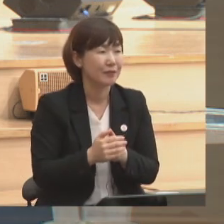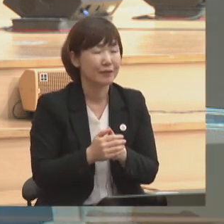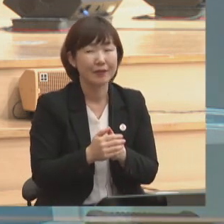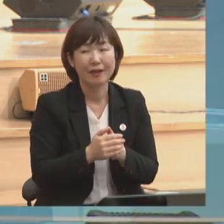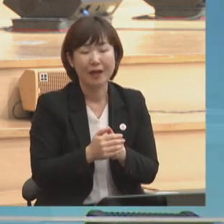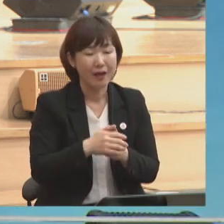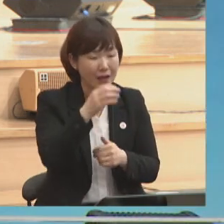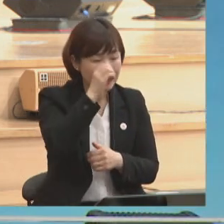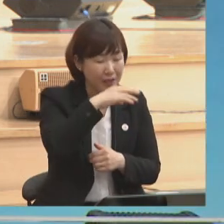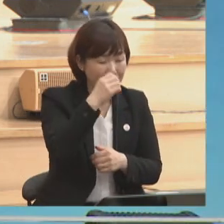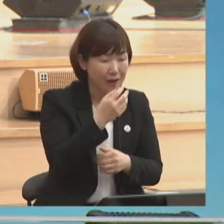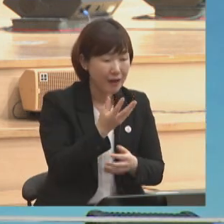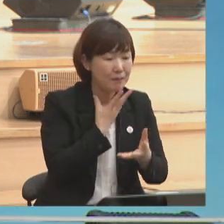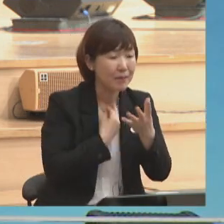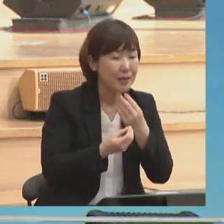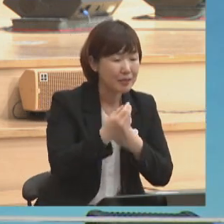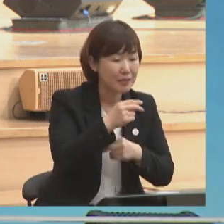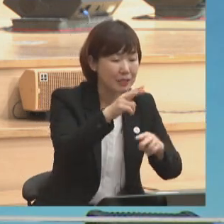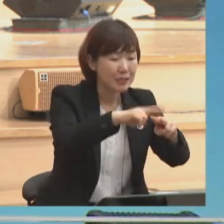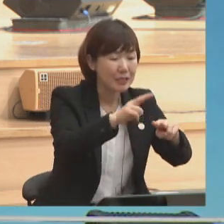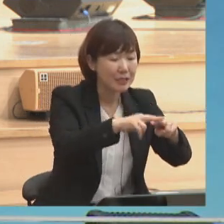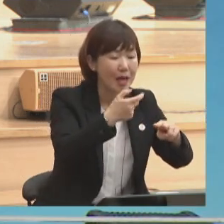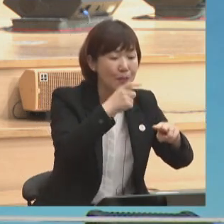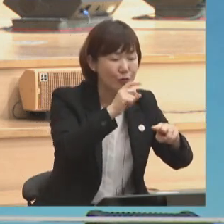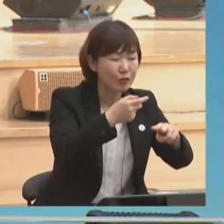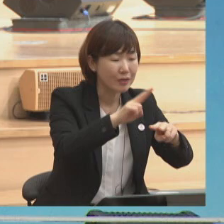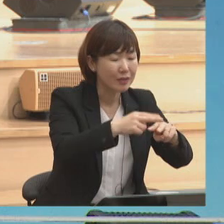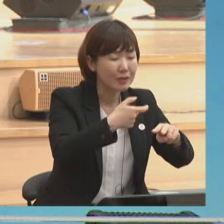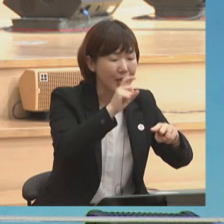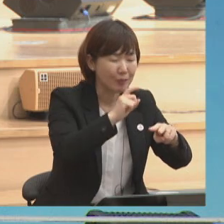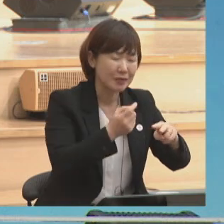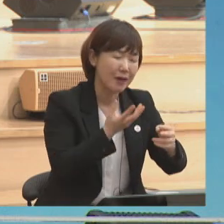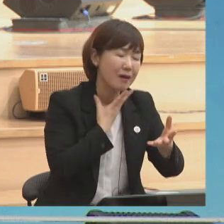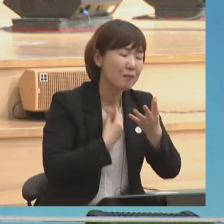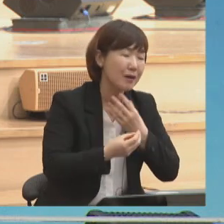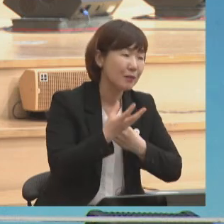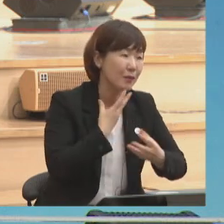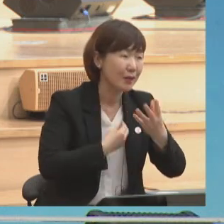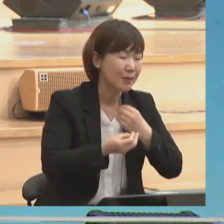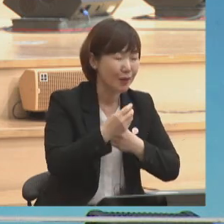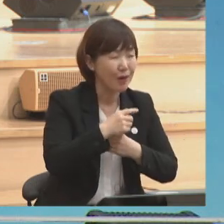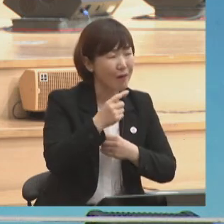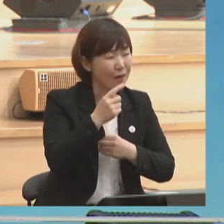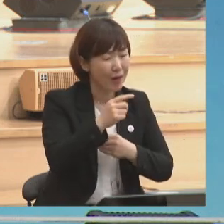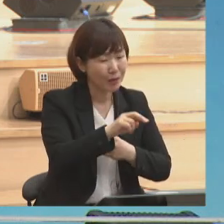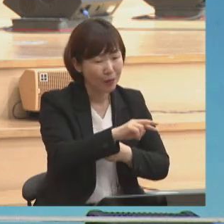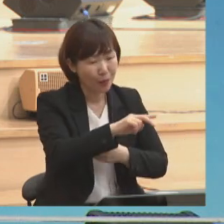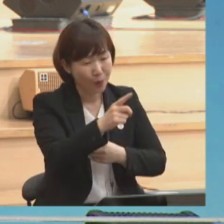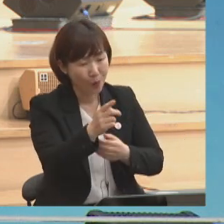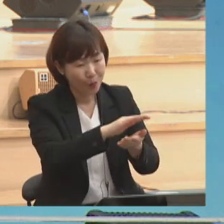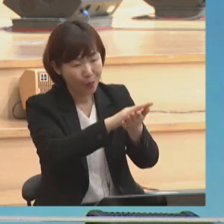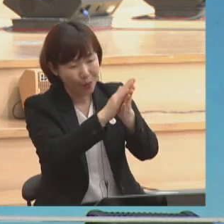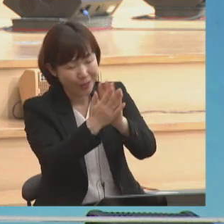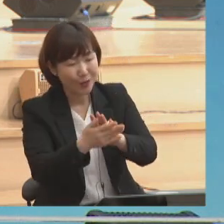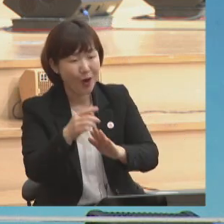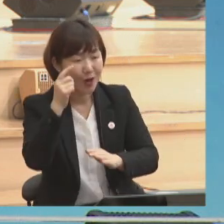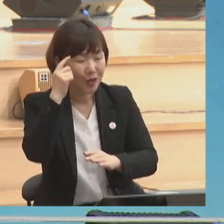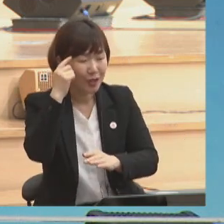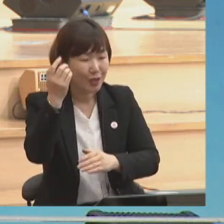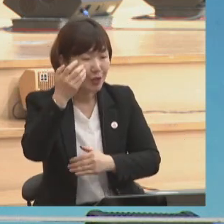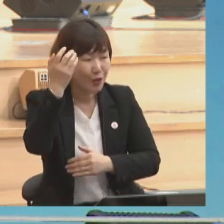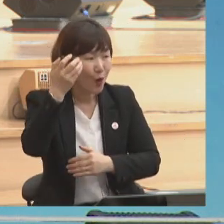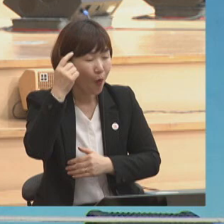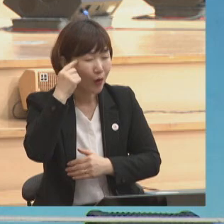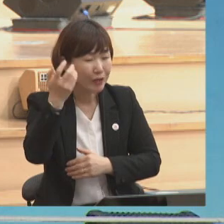마시는 우물물에서 영혼의 만족을 주는 생수로 대화를 지금 예수님이 옮겨가고 있는 중이잖아요. 이